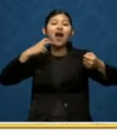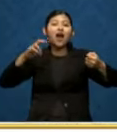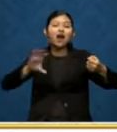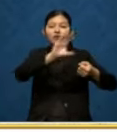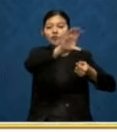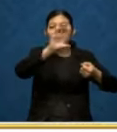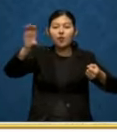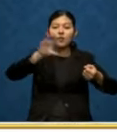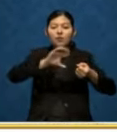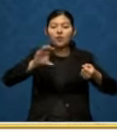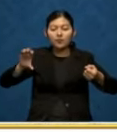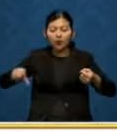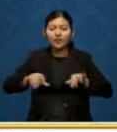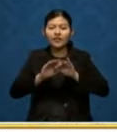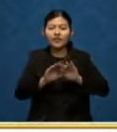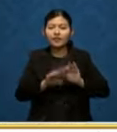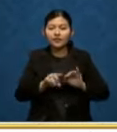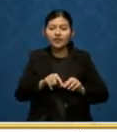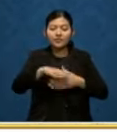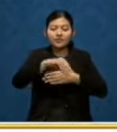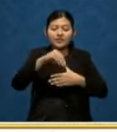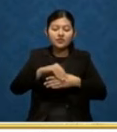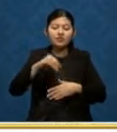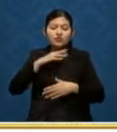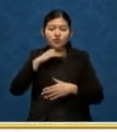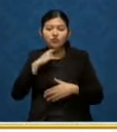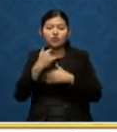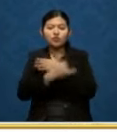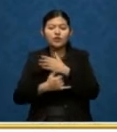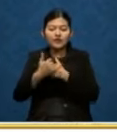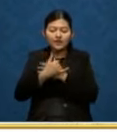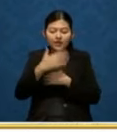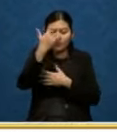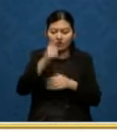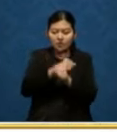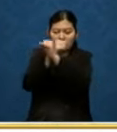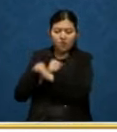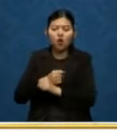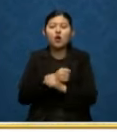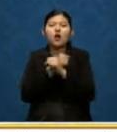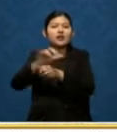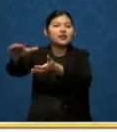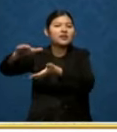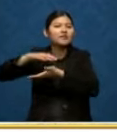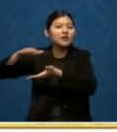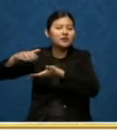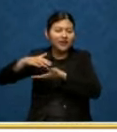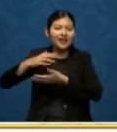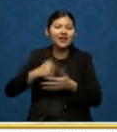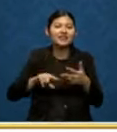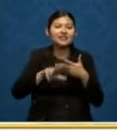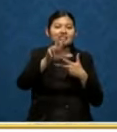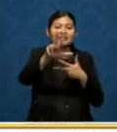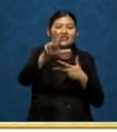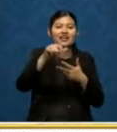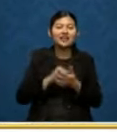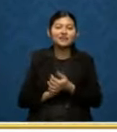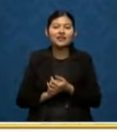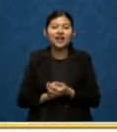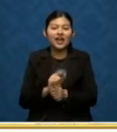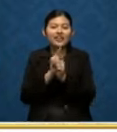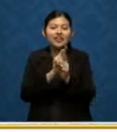และห้องเย็นต่างๆที่เก็บเนื้อหมูจากต่างประเทศนะครับเพื่อป้องกันการลักลอบเข้ามาเพิ่มเติมนะครับข้อที่ 3นะครับควรติดต่อเอ่อ